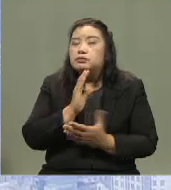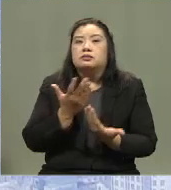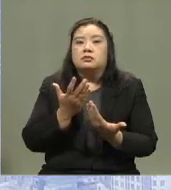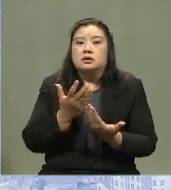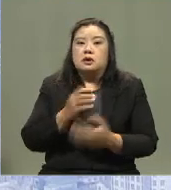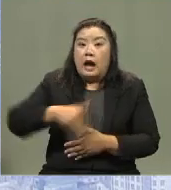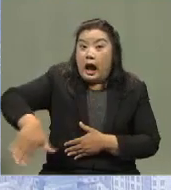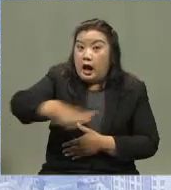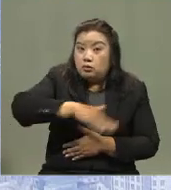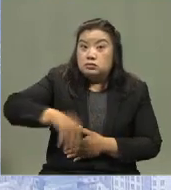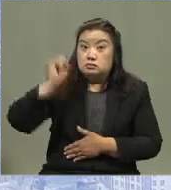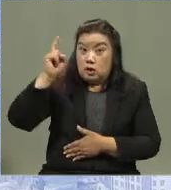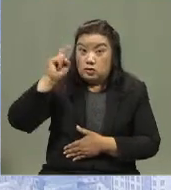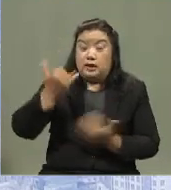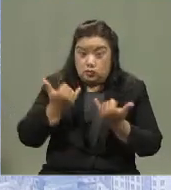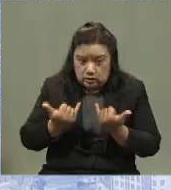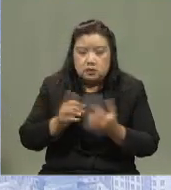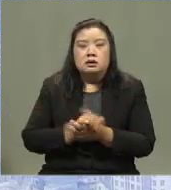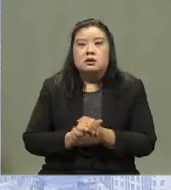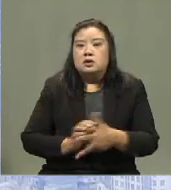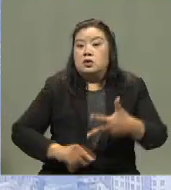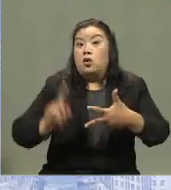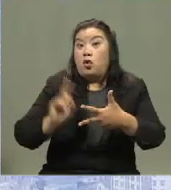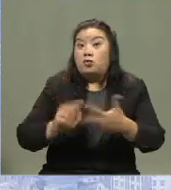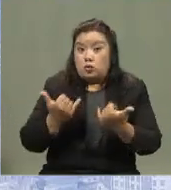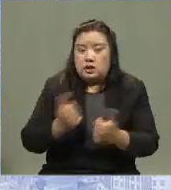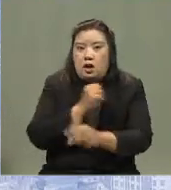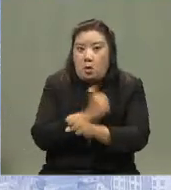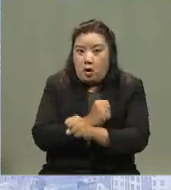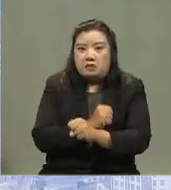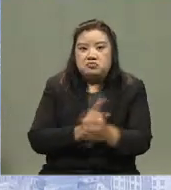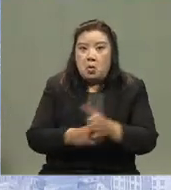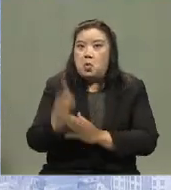ที่มีความเสี่ยงปานกลางตรงนี้ไปได้ความเสี่ยงสูงต่างๆเหล่านั้นก็เป็นอิสระใช้ดีของพวกเราอยากจะไปทำตรงนั้นก็จะเกิดขึ้นได้ครับโดยตัวอย่างเช่นเรื่องของด้านการบางคนอื่นและซัมทางด้านความงามที่ไปหน้าถ้าไม่ทำไม่ได้ไม่รับได้แก่ตัวนะครับทำไมเรื่องการนวดเรือนยังไม่เกิดขึ้นถ้าถ้าพี่น้องเราเอาในยัตที่2กิจการที่เป็นระยะที่ 2ทำได้ดีระยะที่ 3ได้แน่นอน